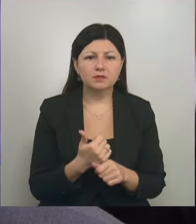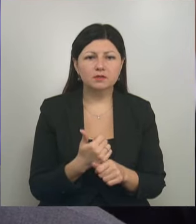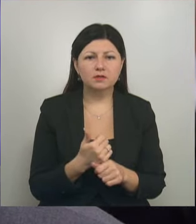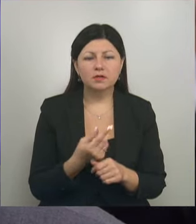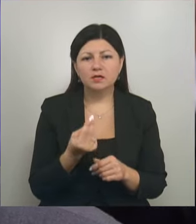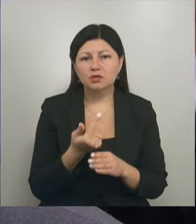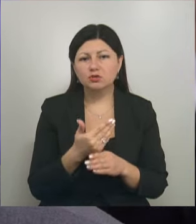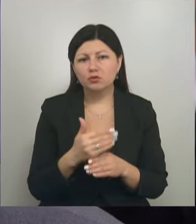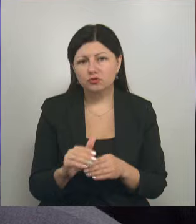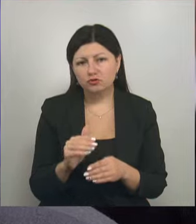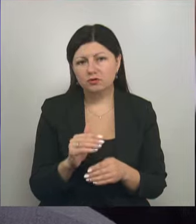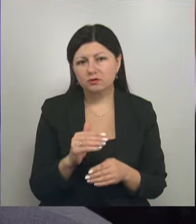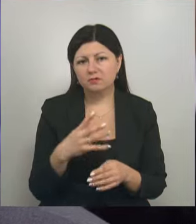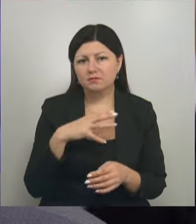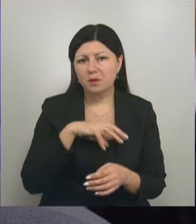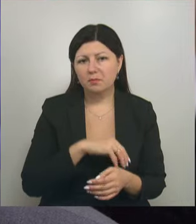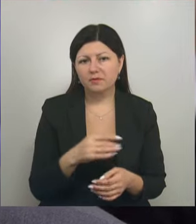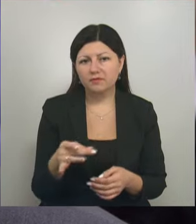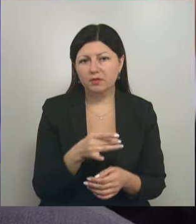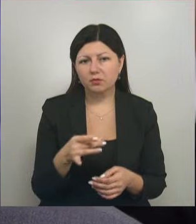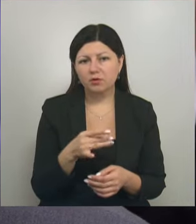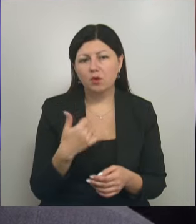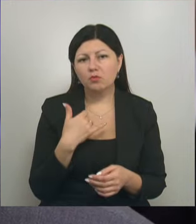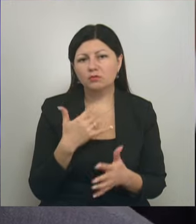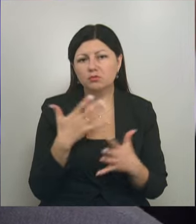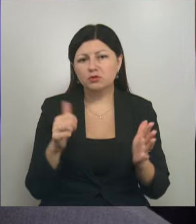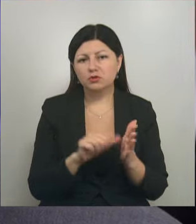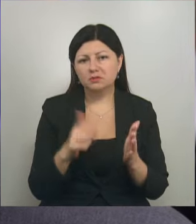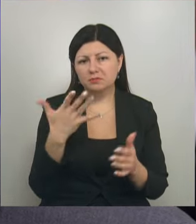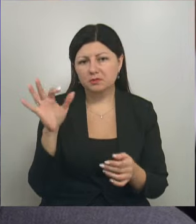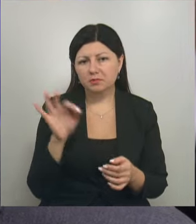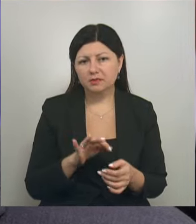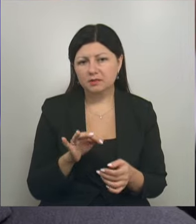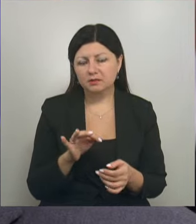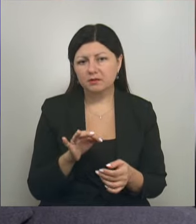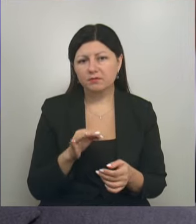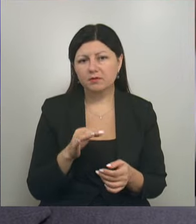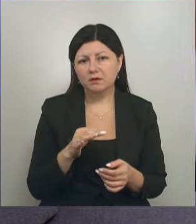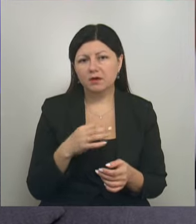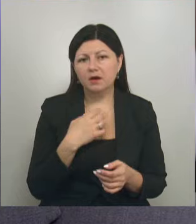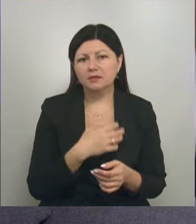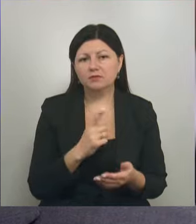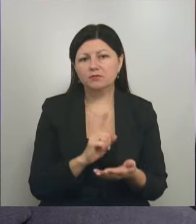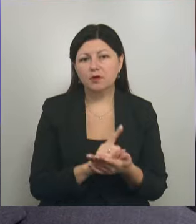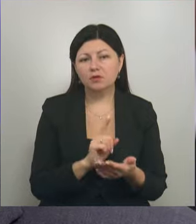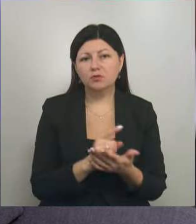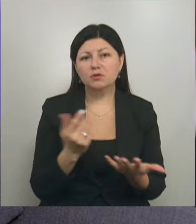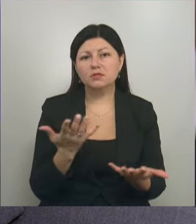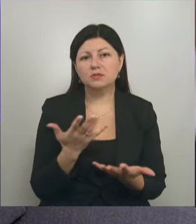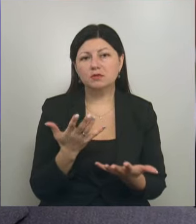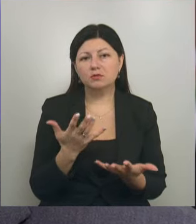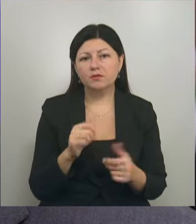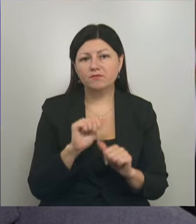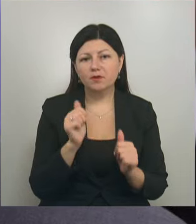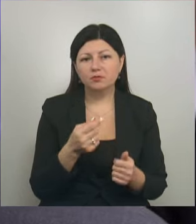источников поступления налога на прибыль в регионе. А напомню, что у нас больше 65% основного налога, за который